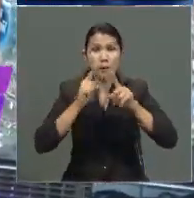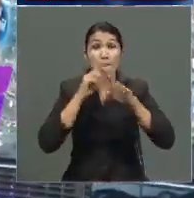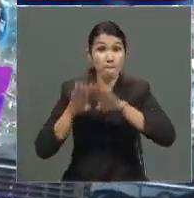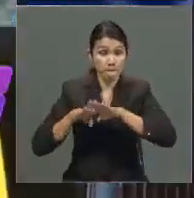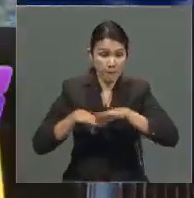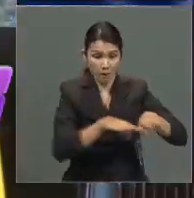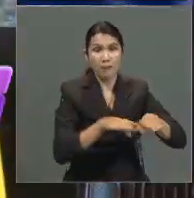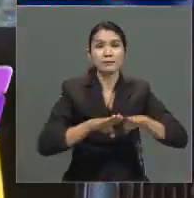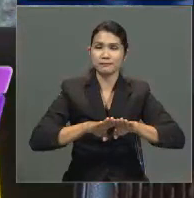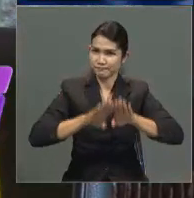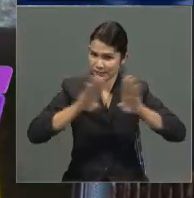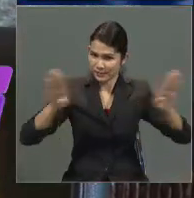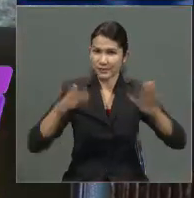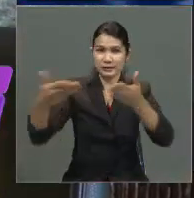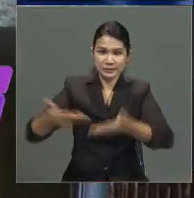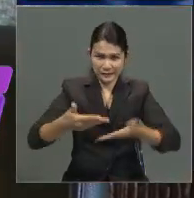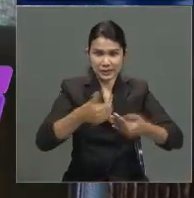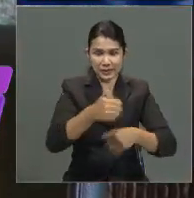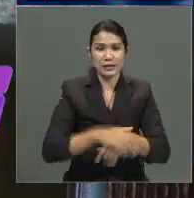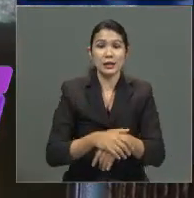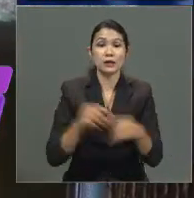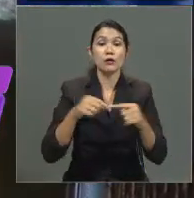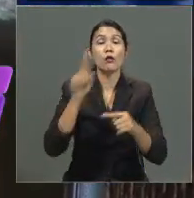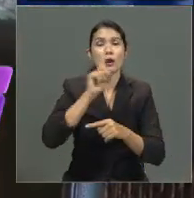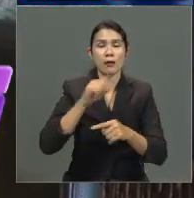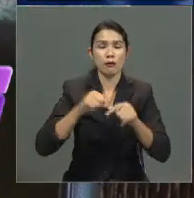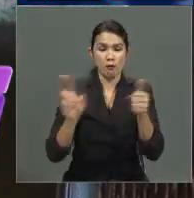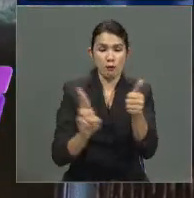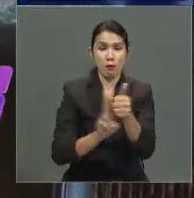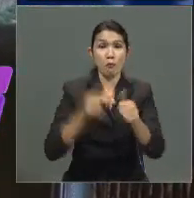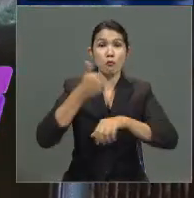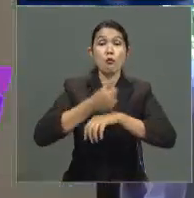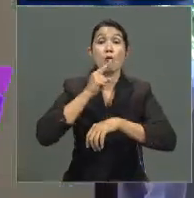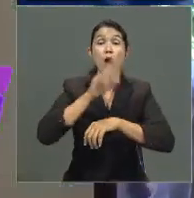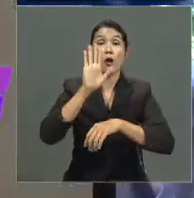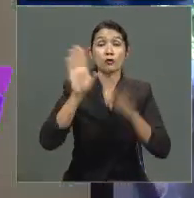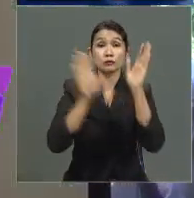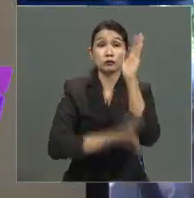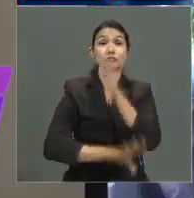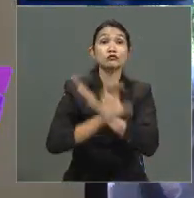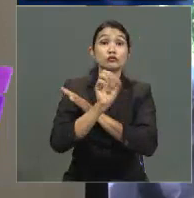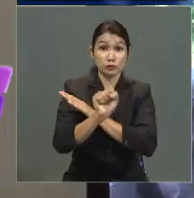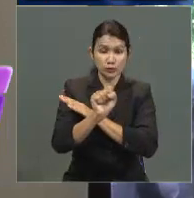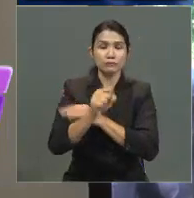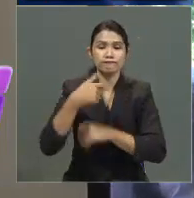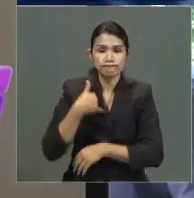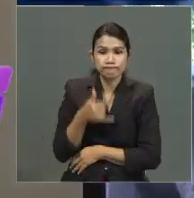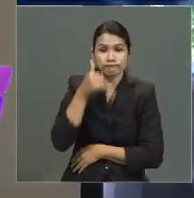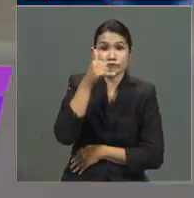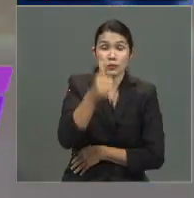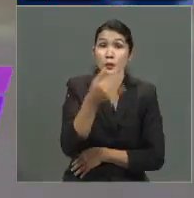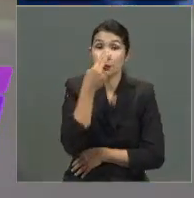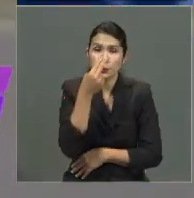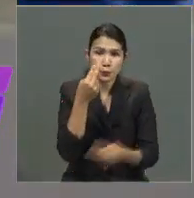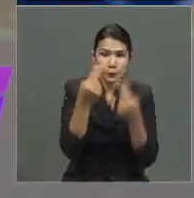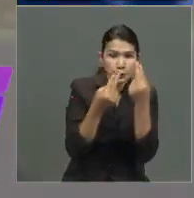นะคะอย่างที่รายงานคุณผู้ชมไปค่ะนายนฤทธิ์มงคลศรีท่านรองผู้ว่าราชการจังหวัดสงขลาก็ลงพื้นที่ไปตรว